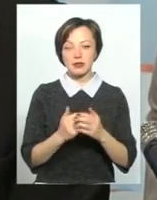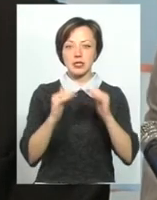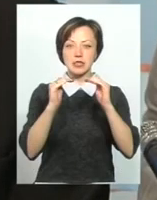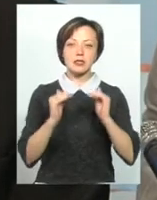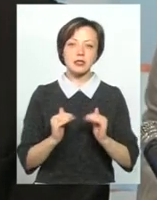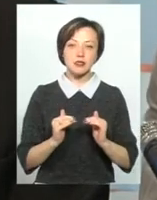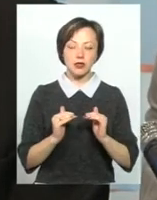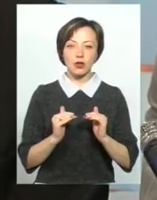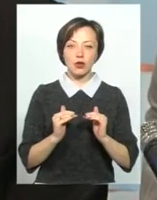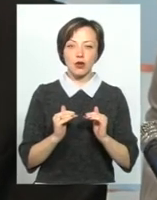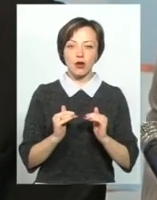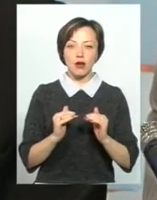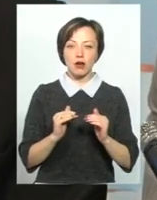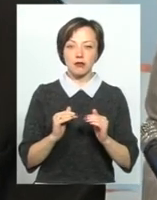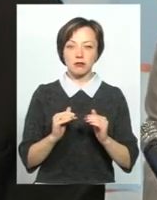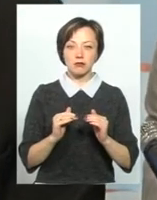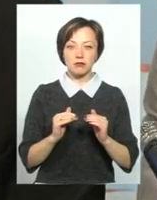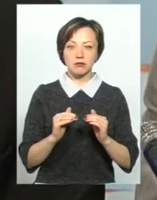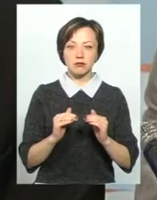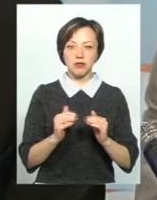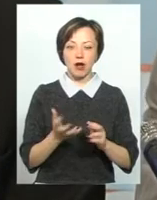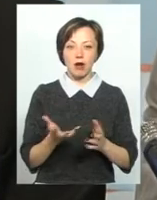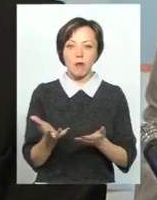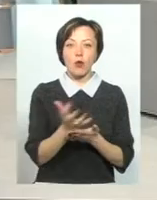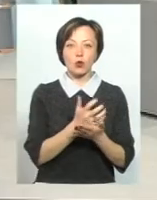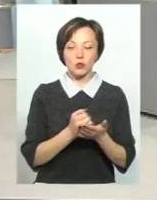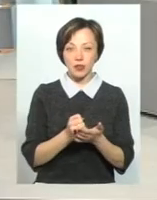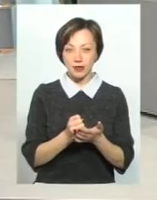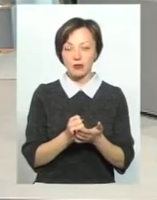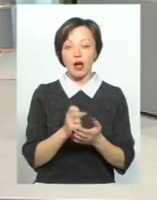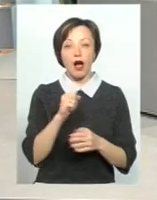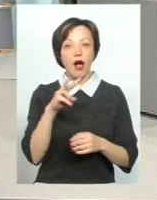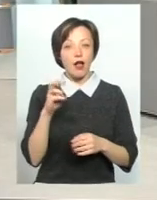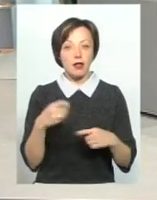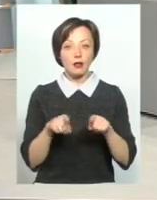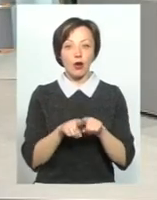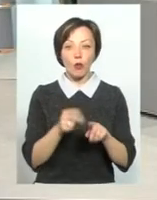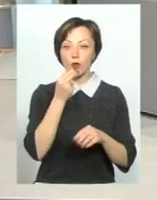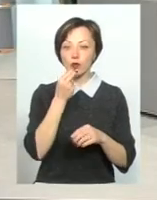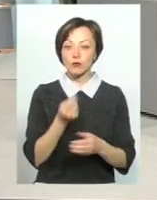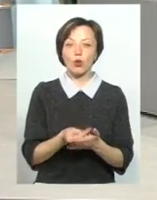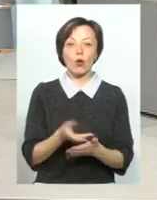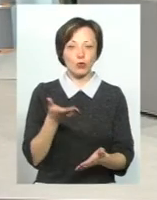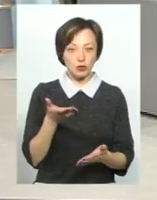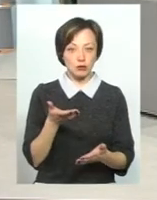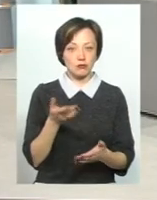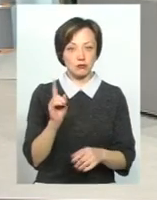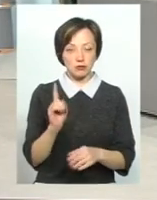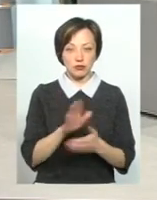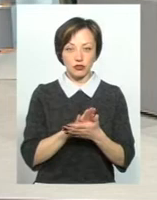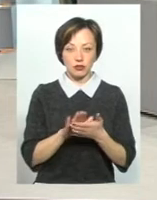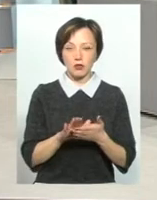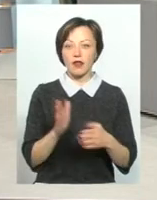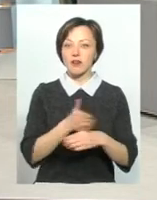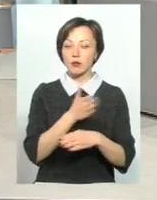знизило певну продуктивність, якщо такий є випадок, але на таку продукцію йде вища ціна. Тому